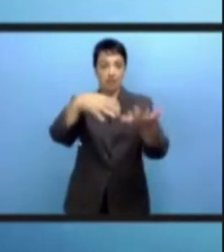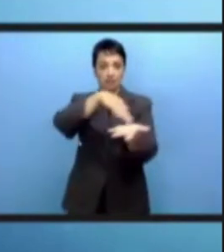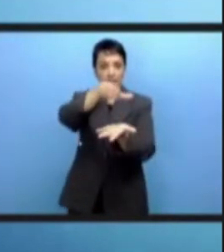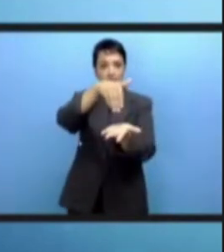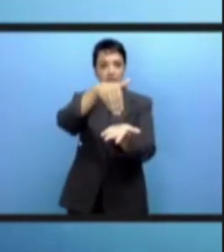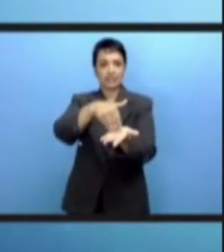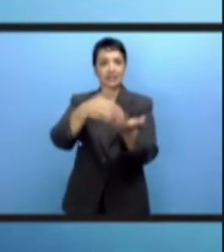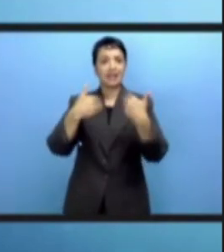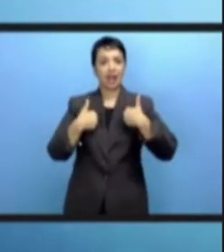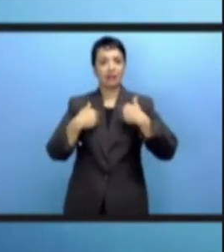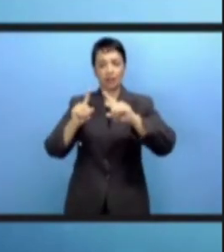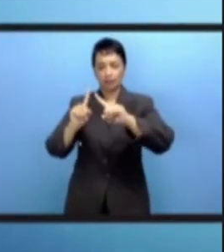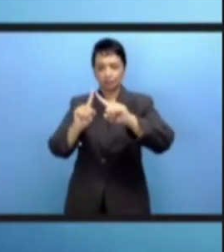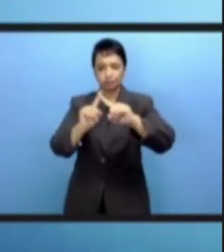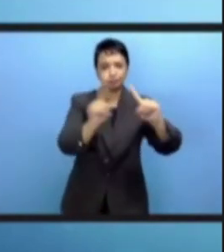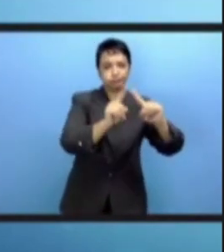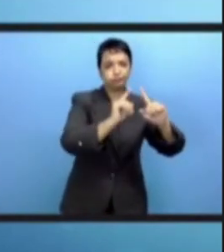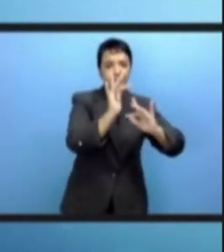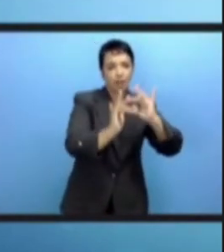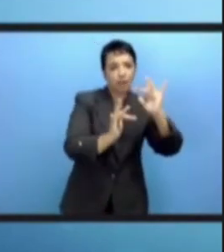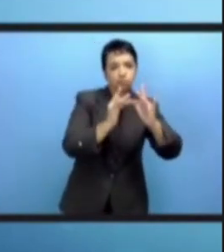поработать.